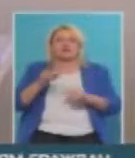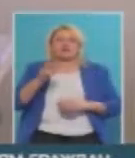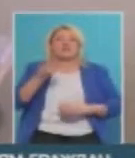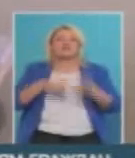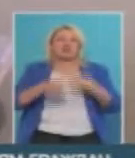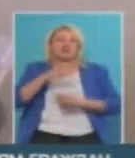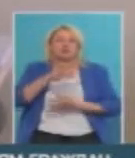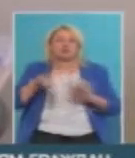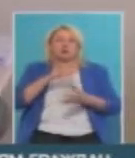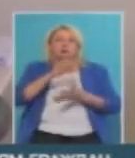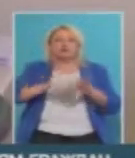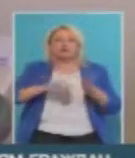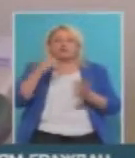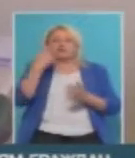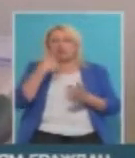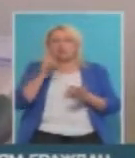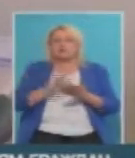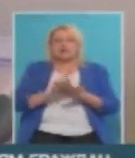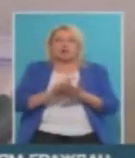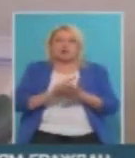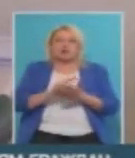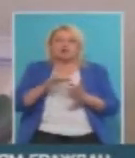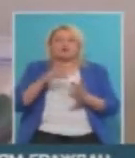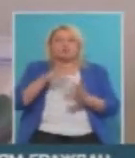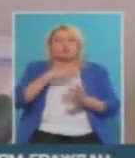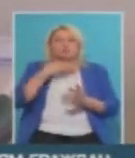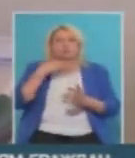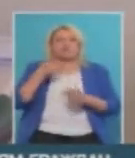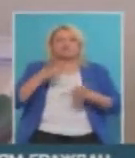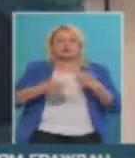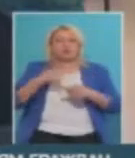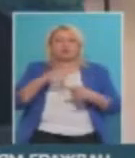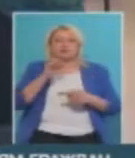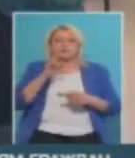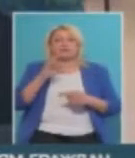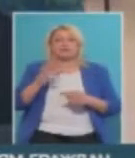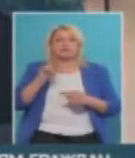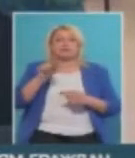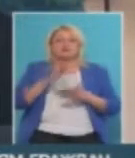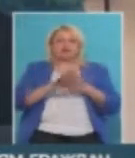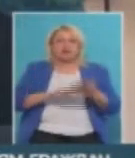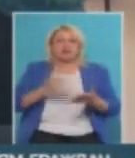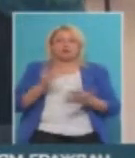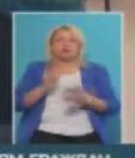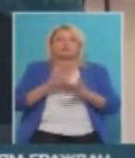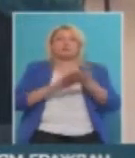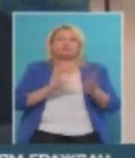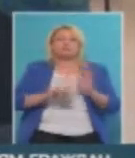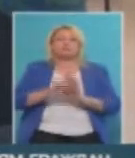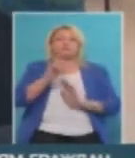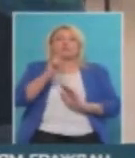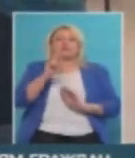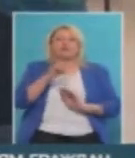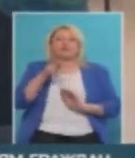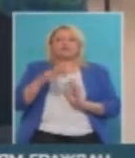возврат излишне удержанного индивидуального подоходного налога, внушительный. Возвращать ИПН будут по тем заявлениям, которые поступили с 1